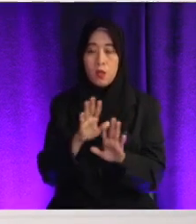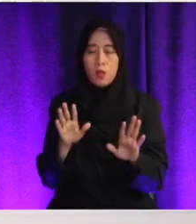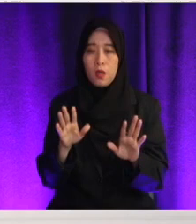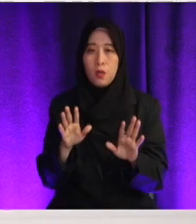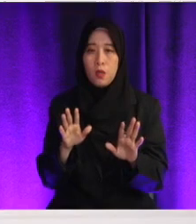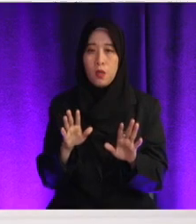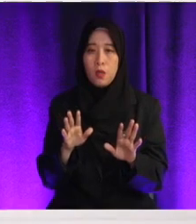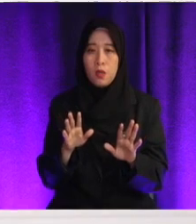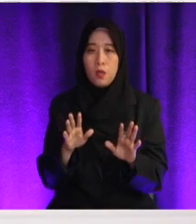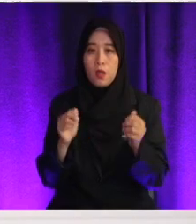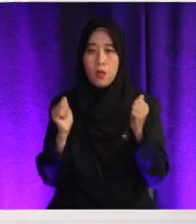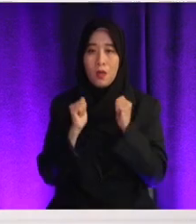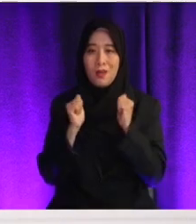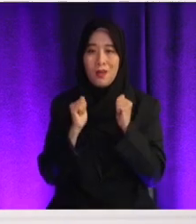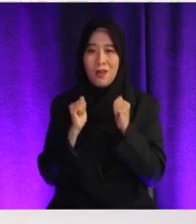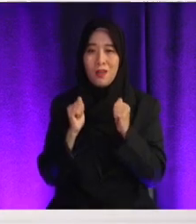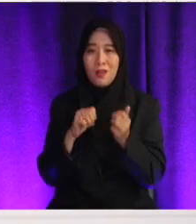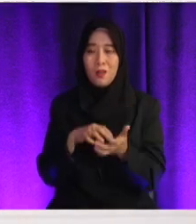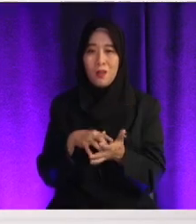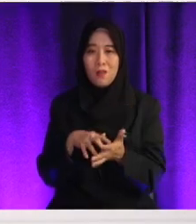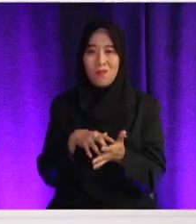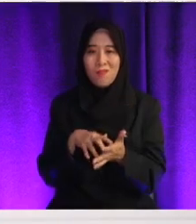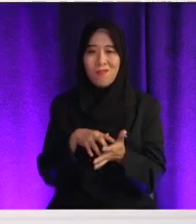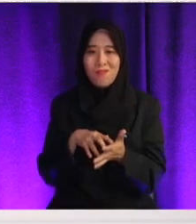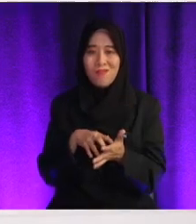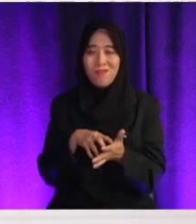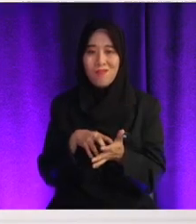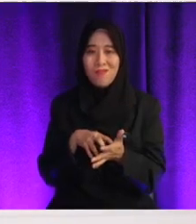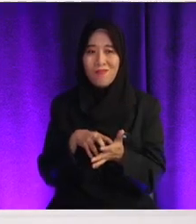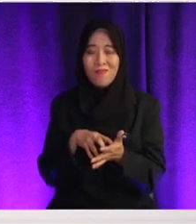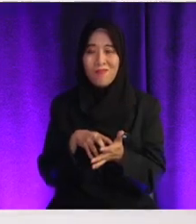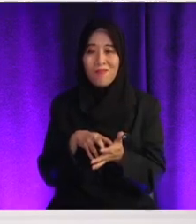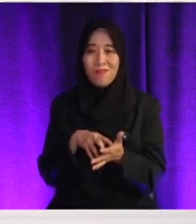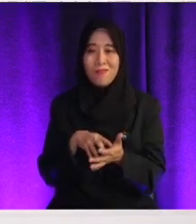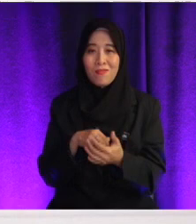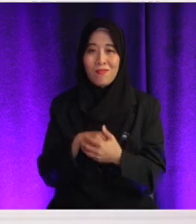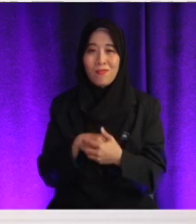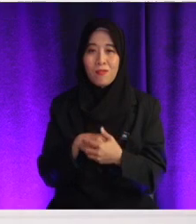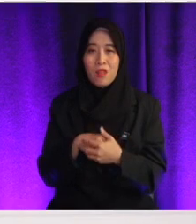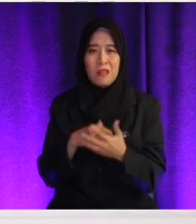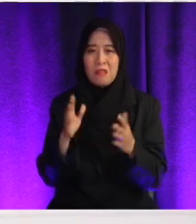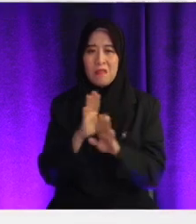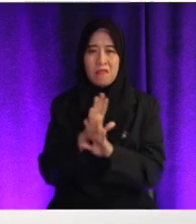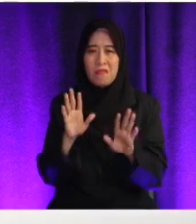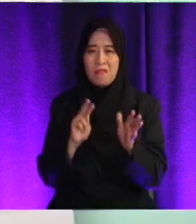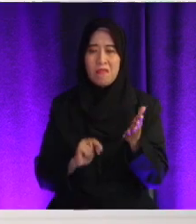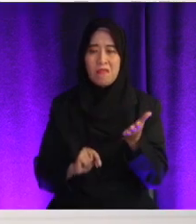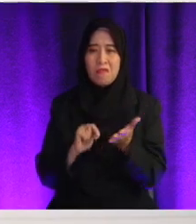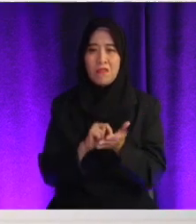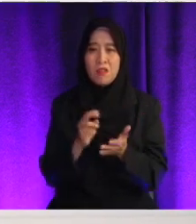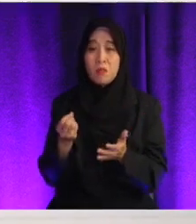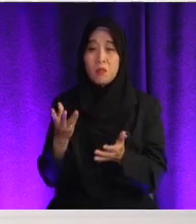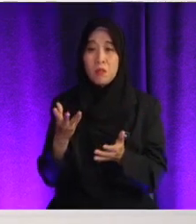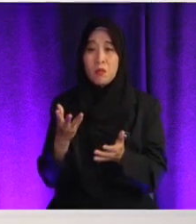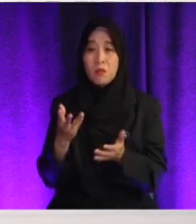Saya rasa ais ni yang rosak kot. Sekejap. Saya cuba lagi sekali, cikgu. Tak naik lah cikgu. Okey, so berapa bacaan